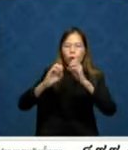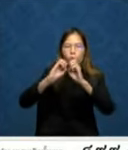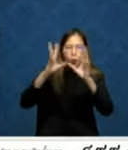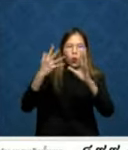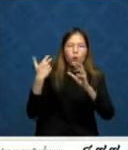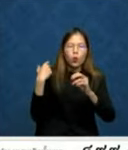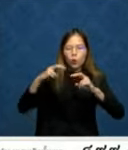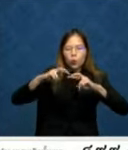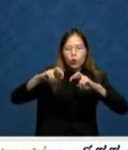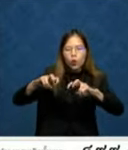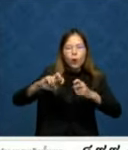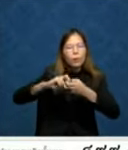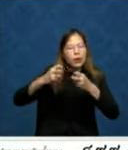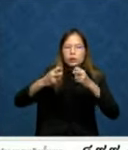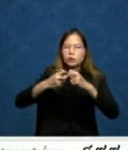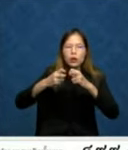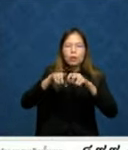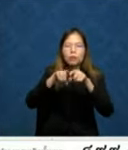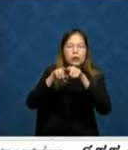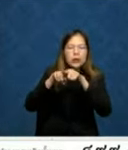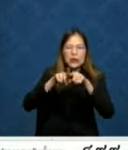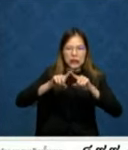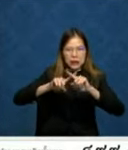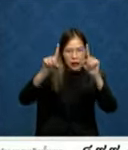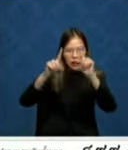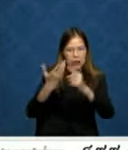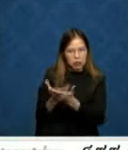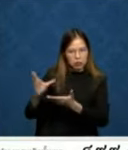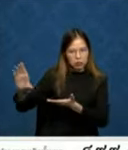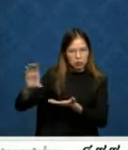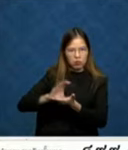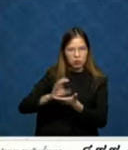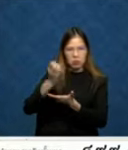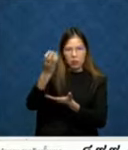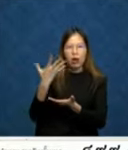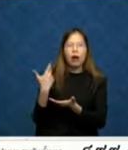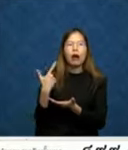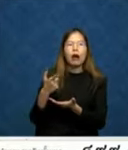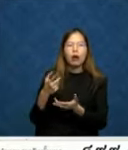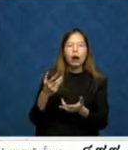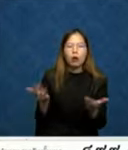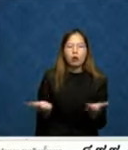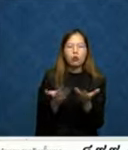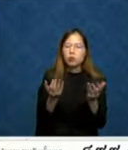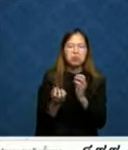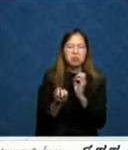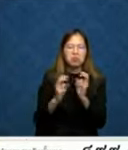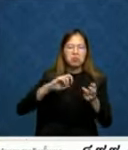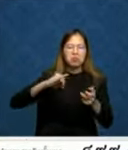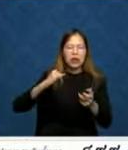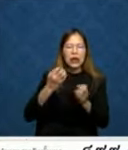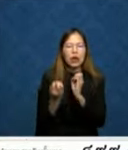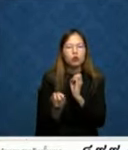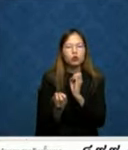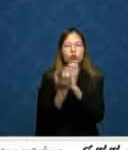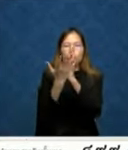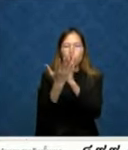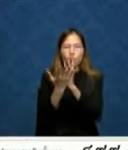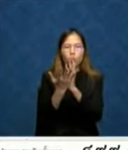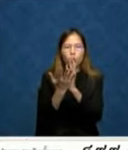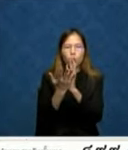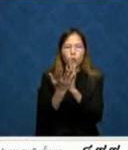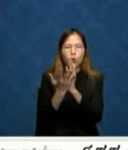าไม่ต่างกันหรอกครับแต่การเลือกใช้เงินมหาศาลกับโครงการนี้หวังให้เป็นยารักษาอาจจะส่งผลเสียกับร่างกายที่กำลังทรุดอยู่